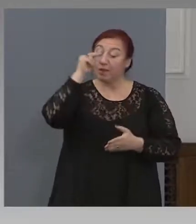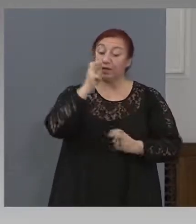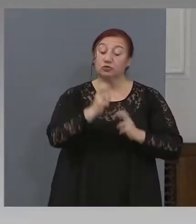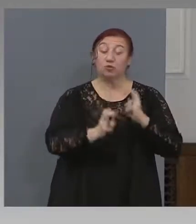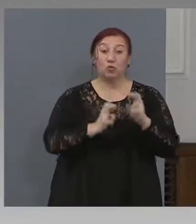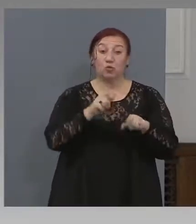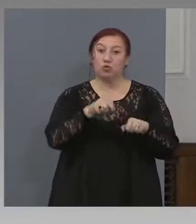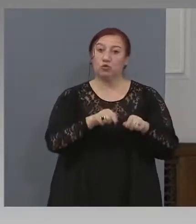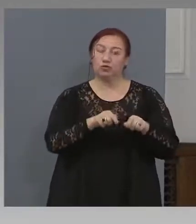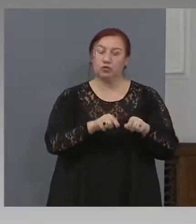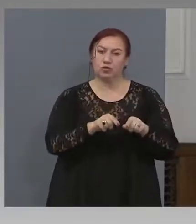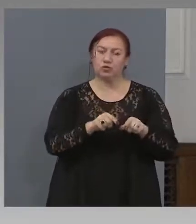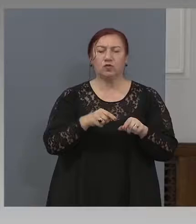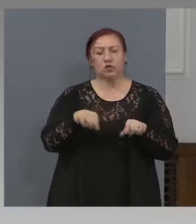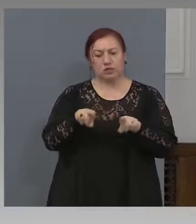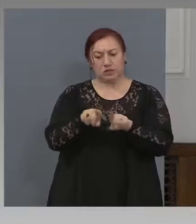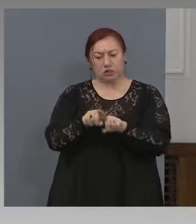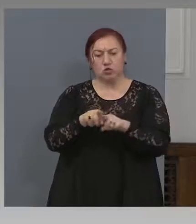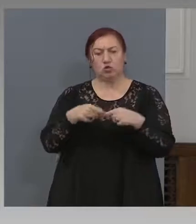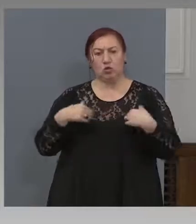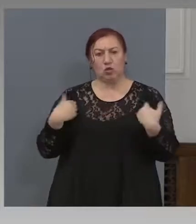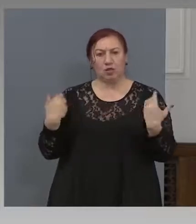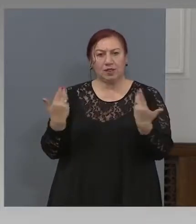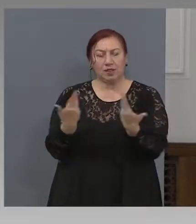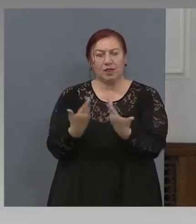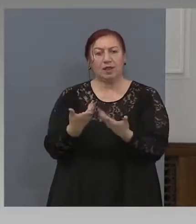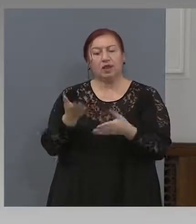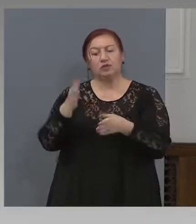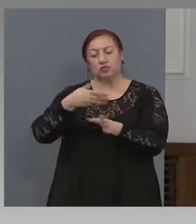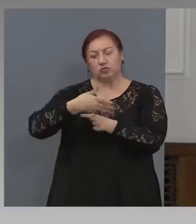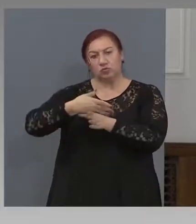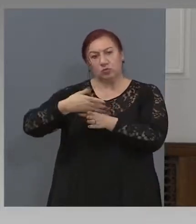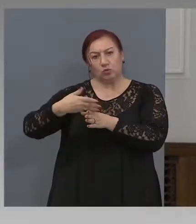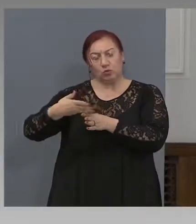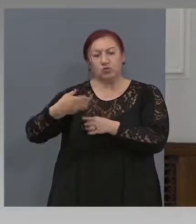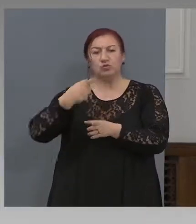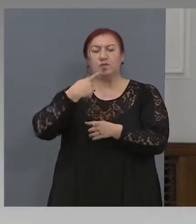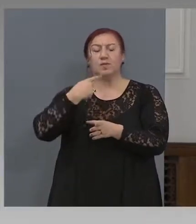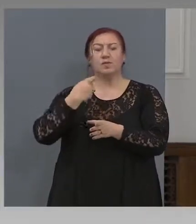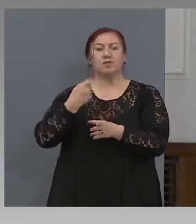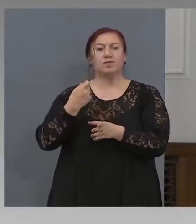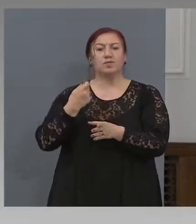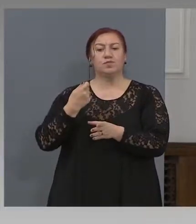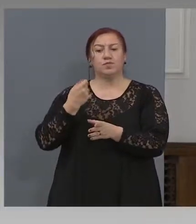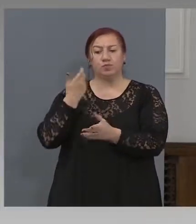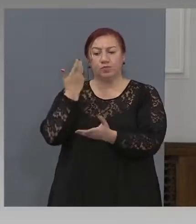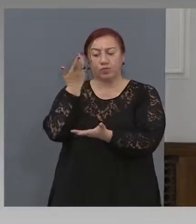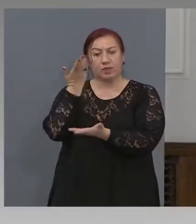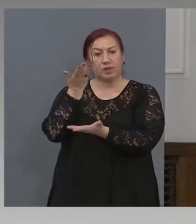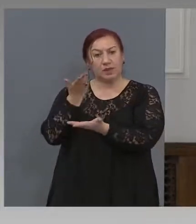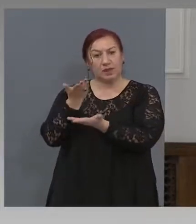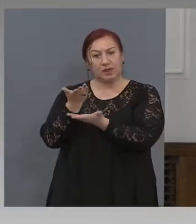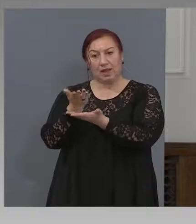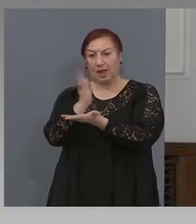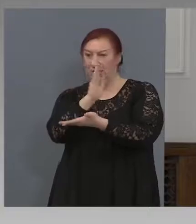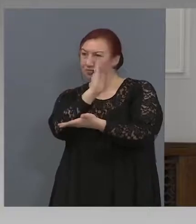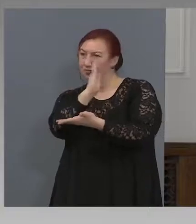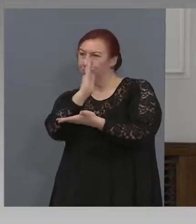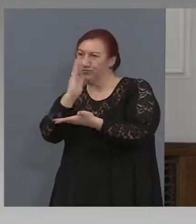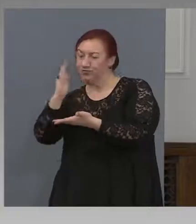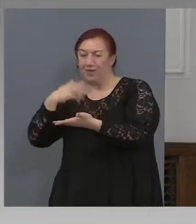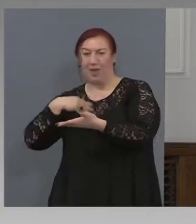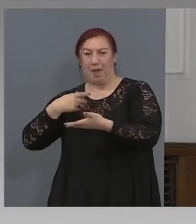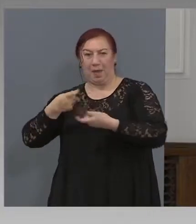производство, че ние ще продължаваме да поставяме на рафтовете на нашите